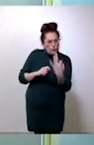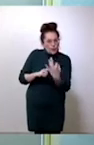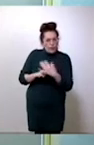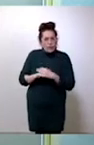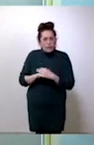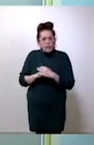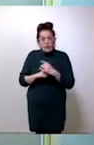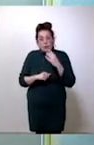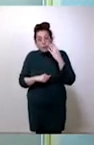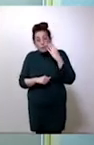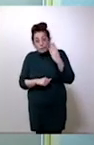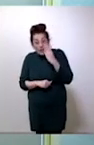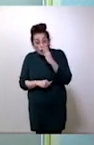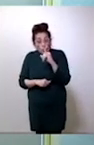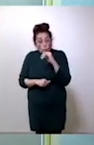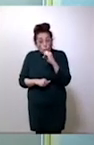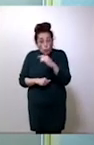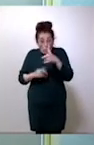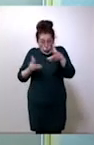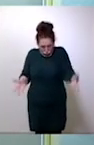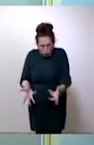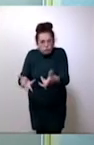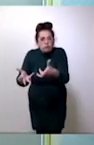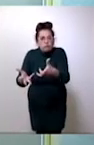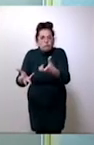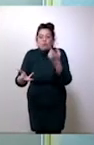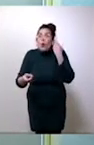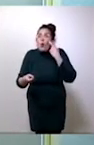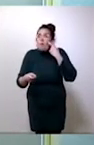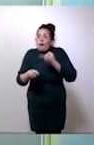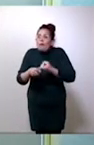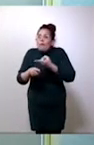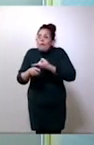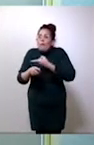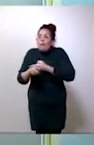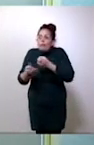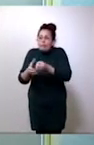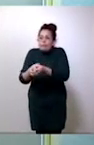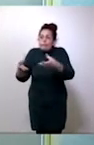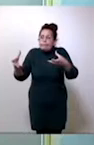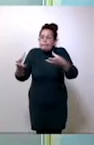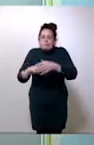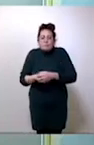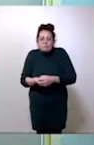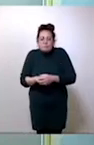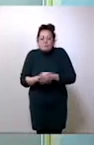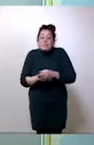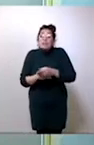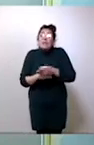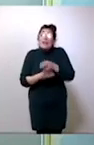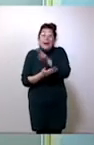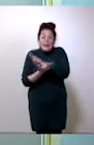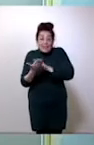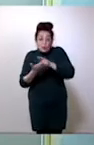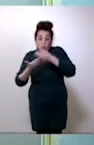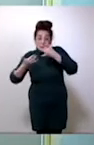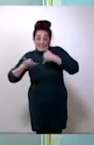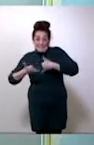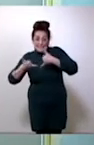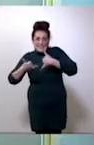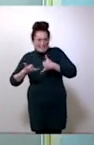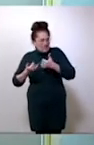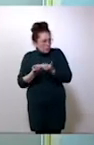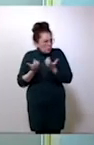vins bio qui progressent de plus en plus dans la région et avec